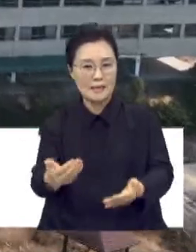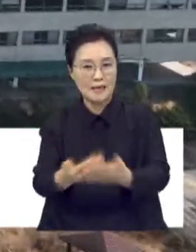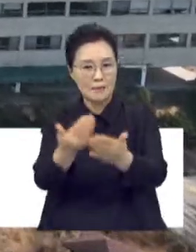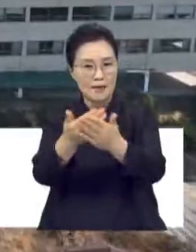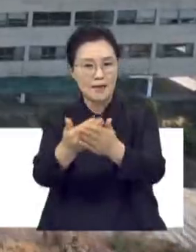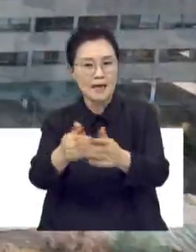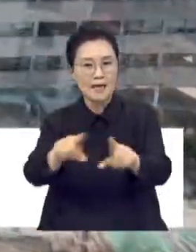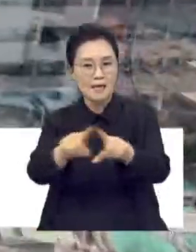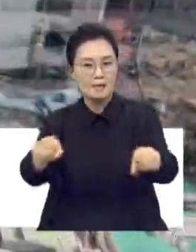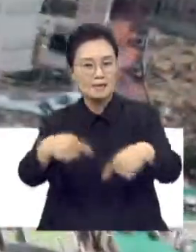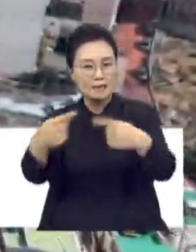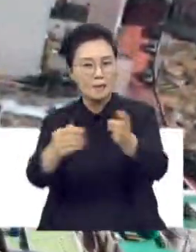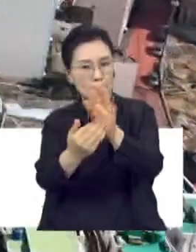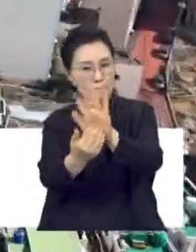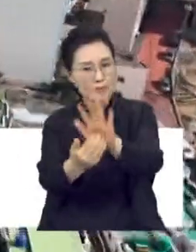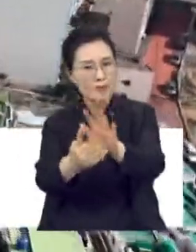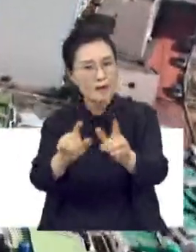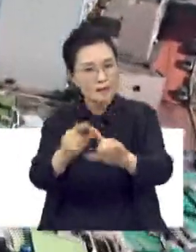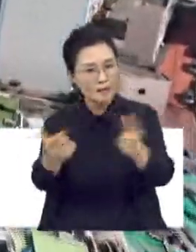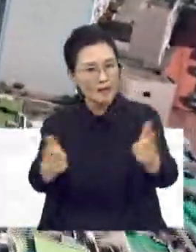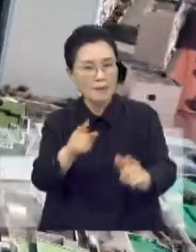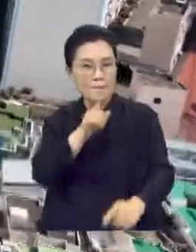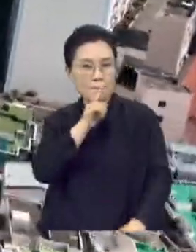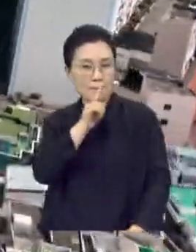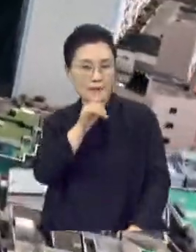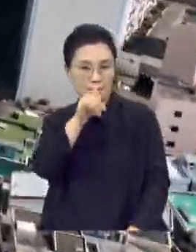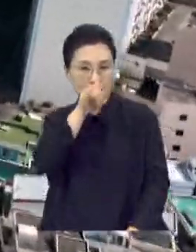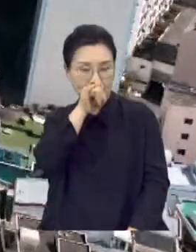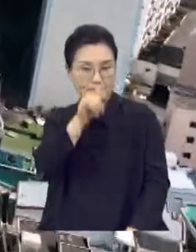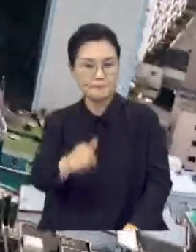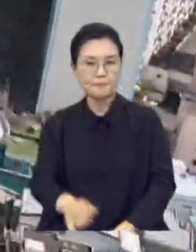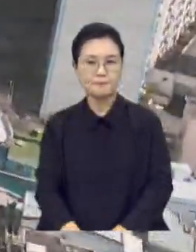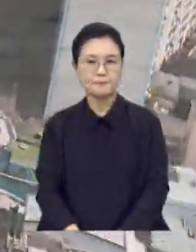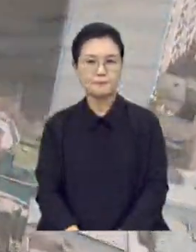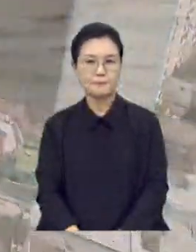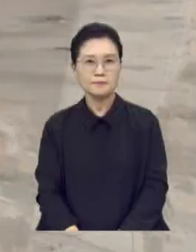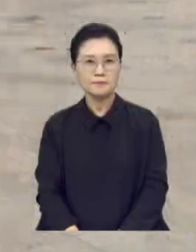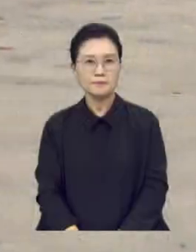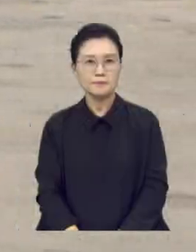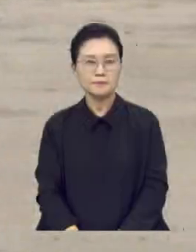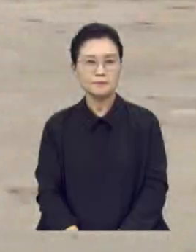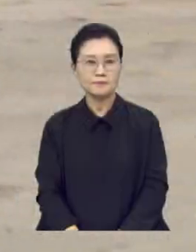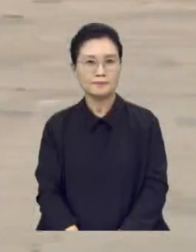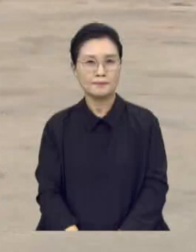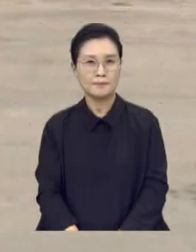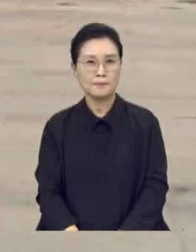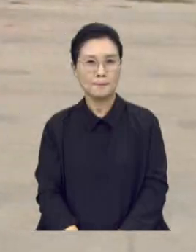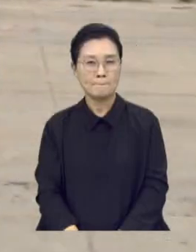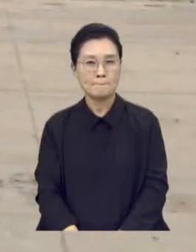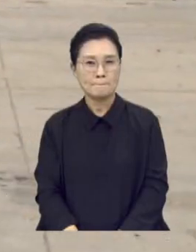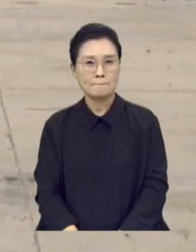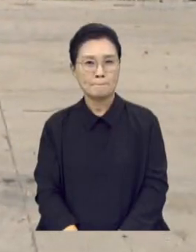개발에 민간 참여를 막는게 아니냐는 지적도 나오고 있습니다 KNN 김성기입니다